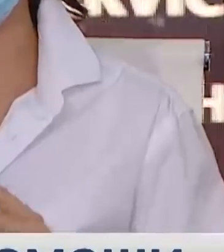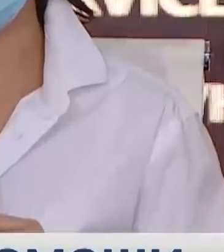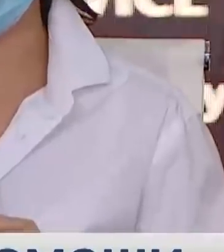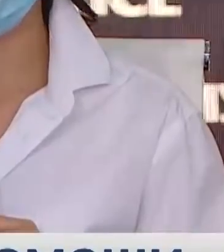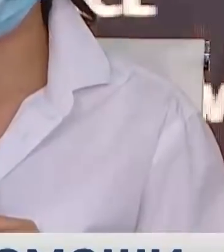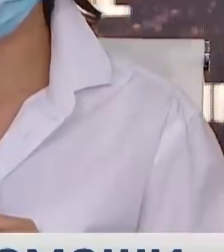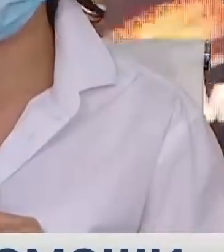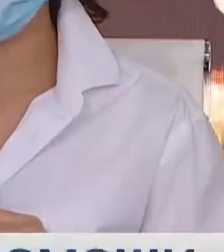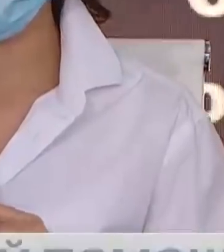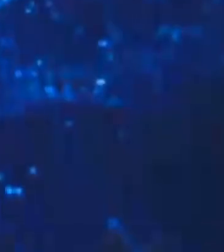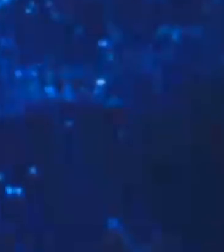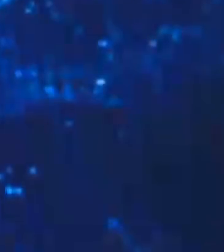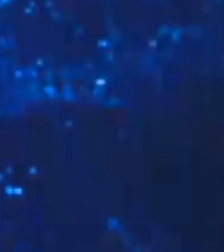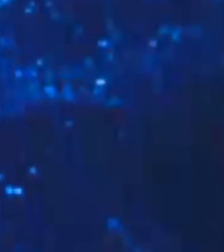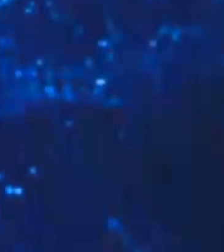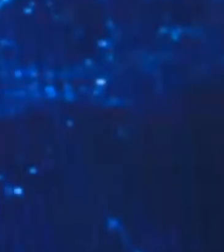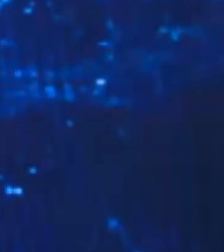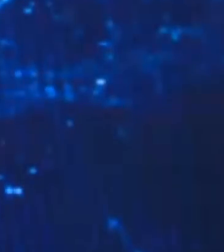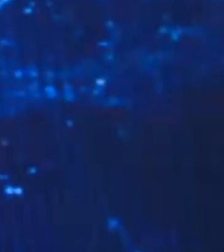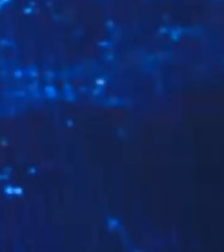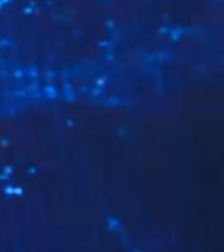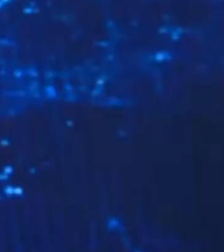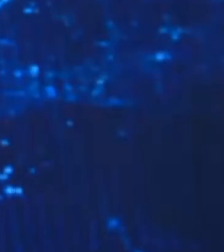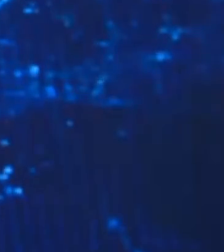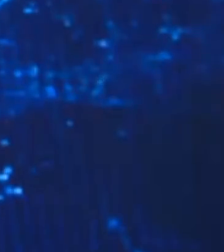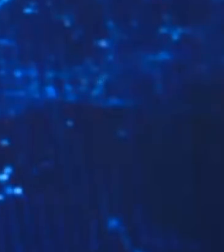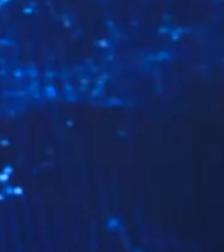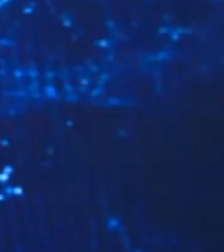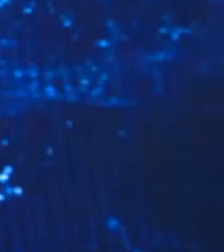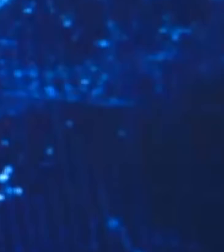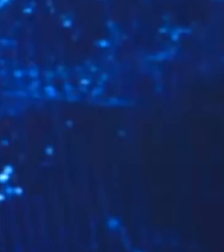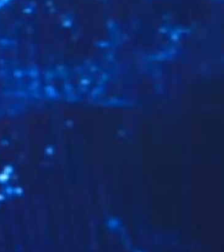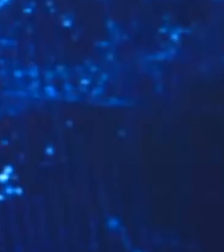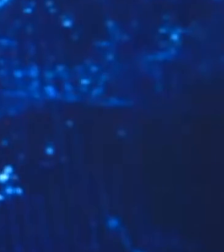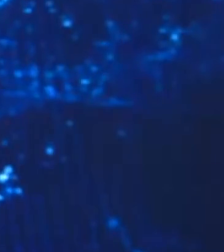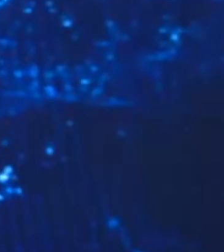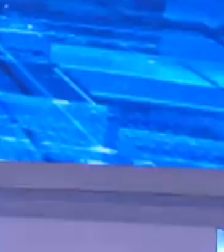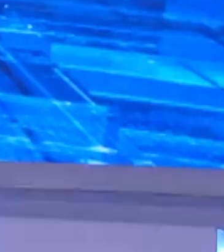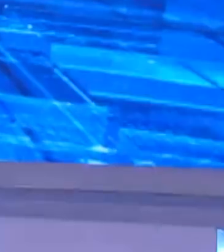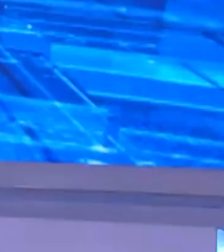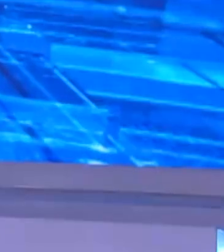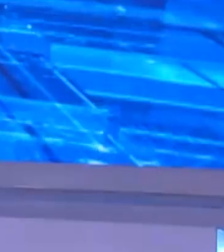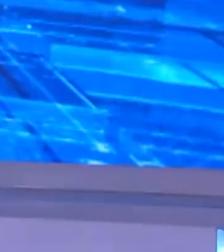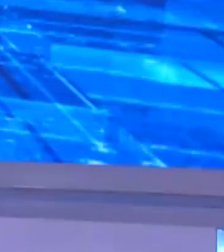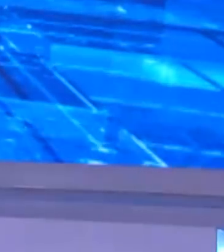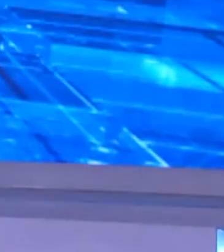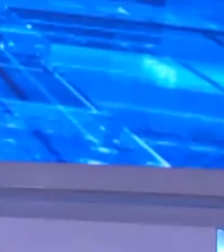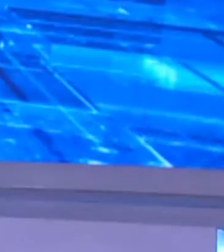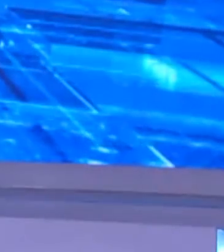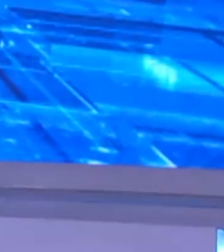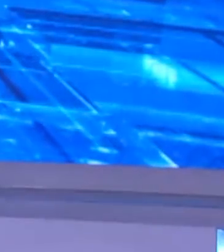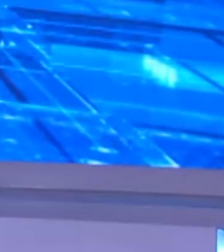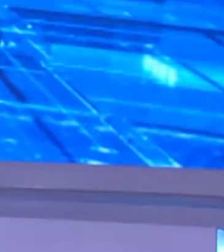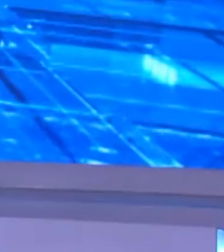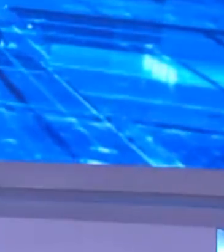Вы смотрели брифинг службы центральных коммуникаций, говорили о коронавирусе, ну а эфир продолжают новости. В студии работает Виктория Антонишина и я,